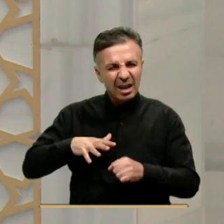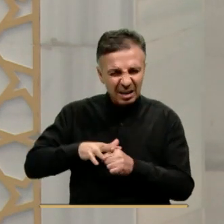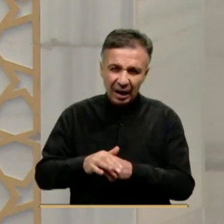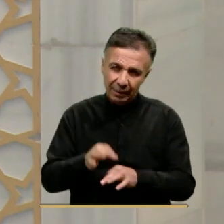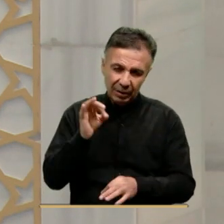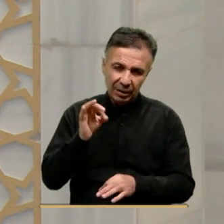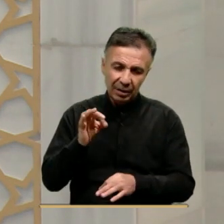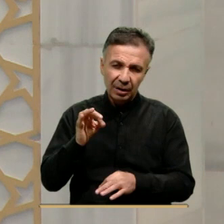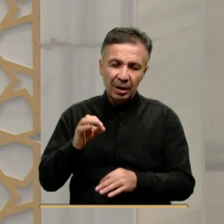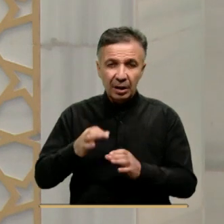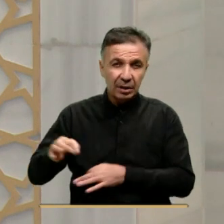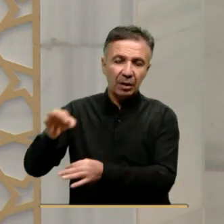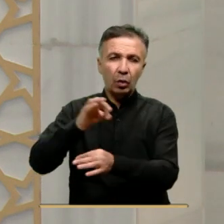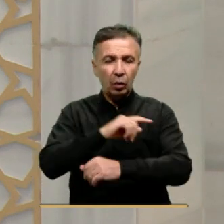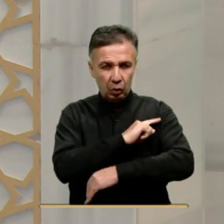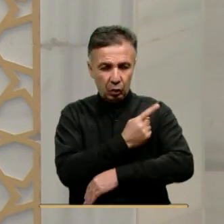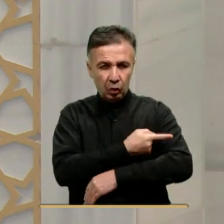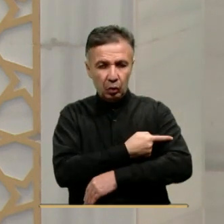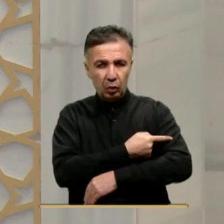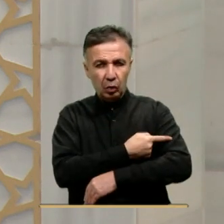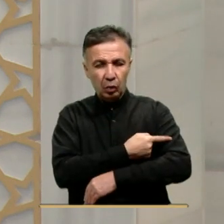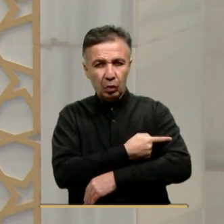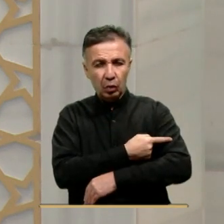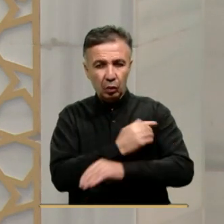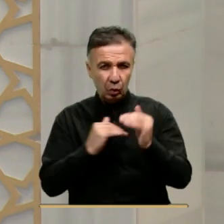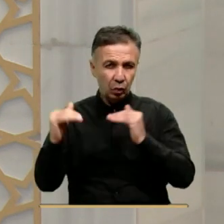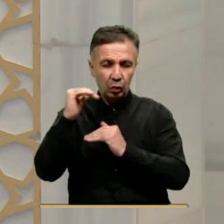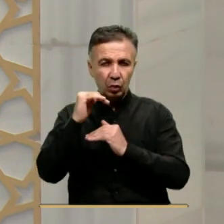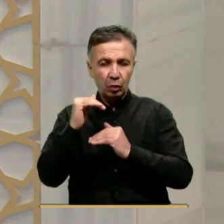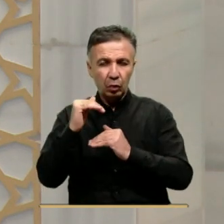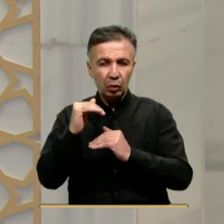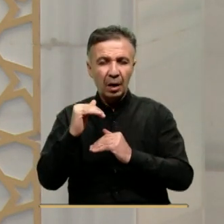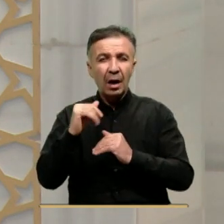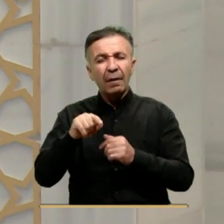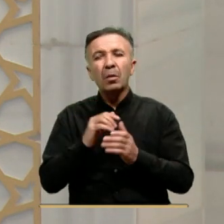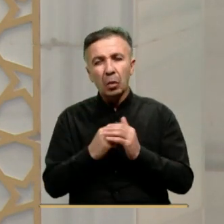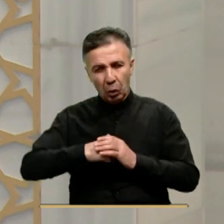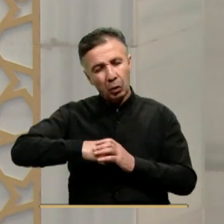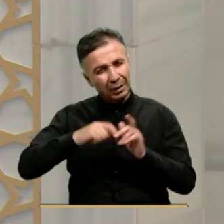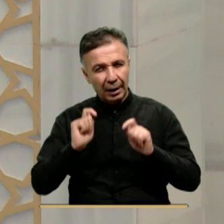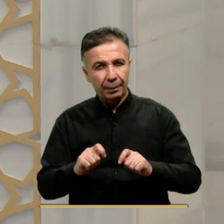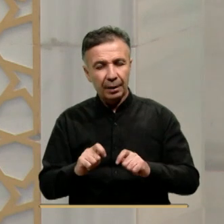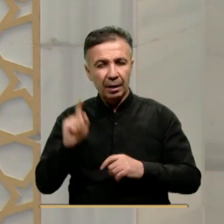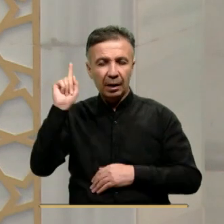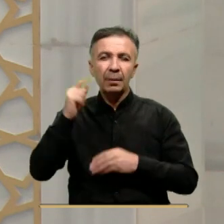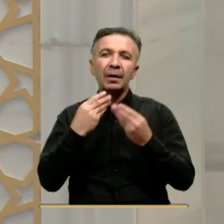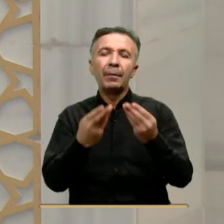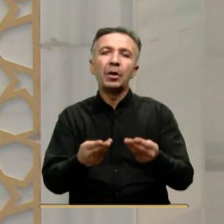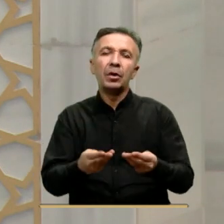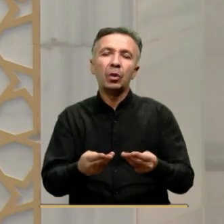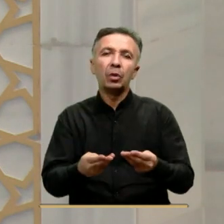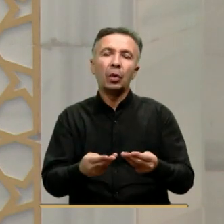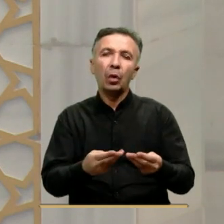üstün ve güçlü bir varlıktır ama bununla beraber aynı zamanda nankördür Dolayısıyla Rabbimizin vermiş olduğu